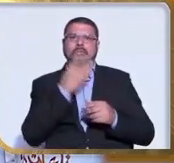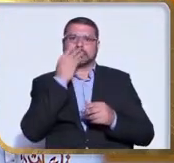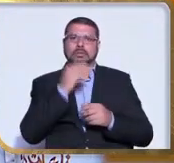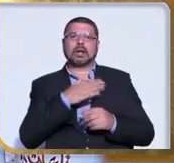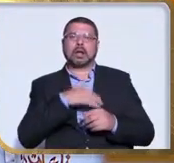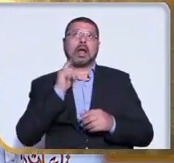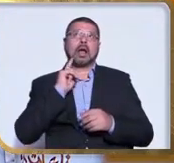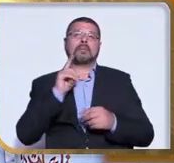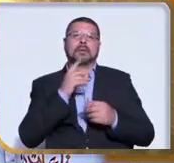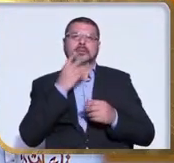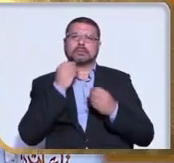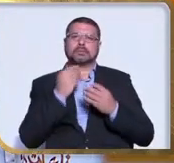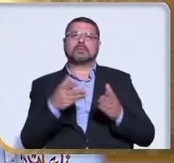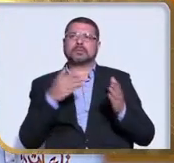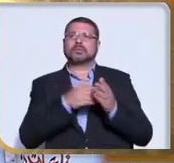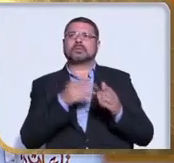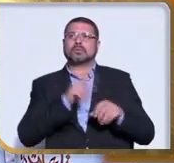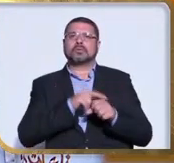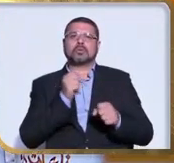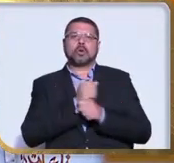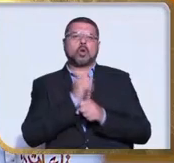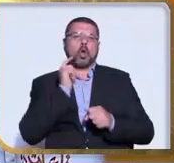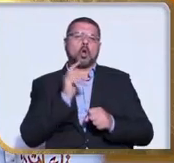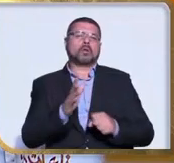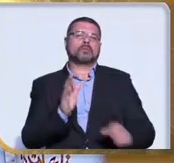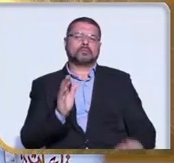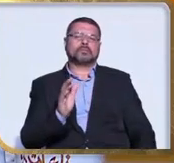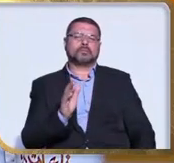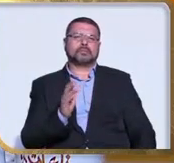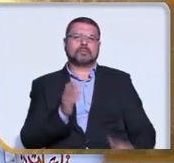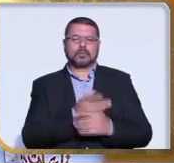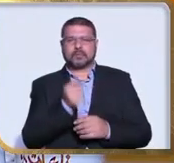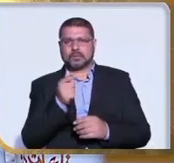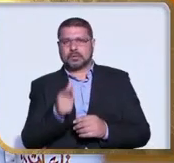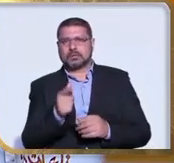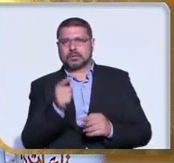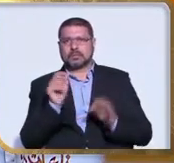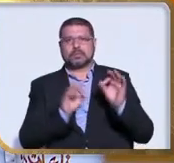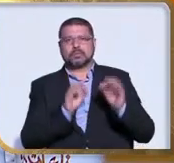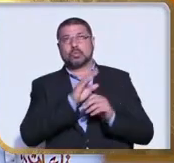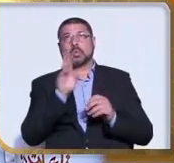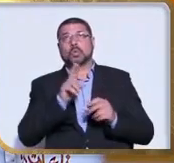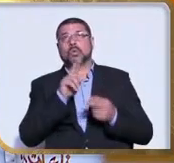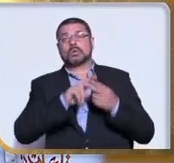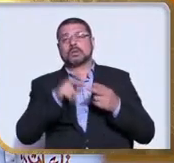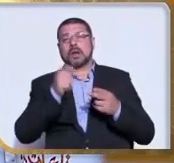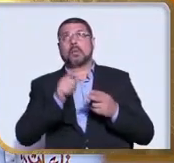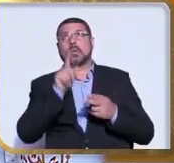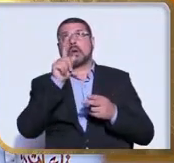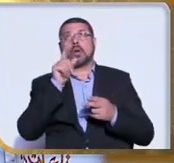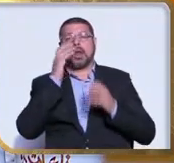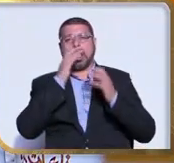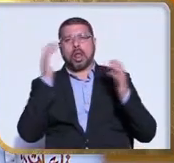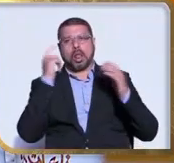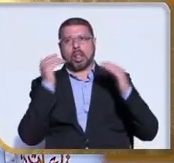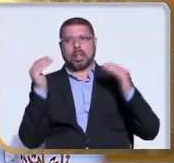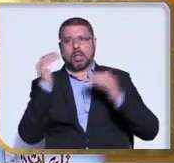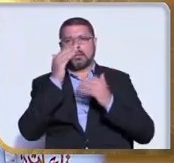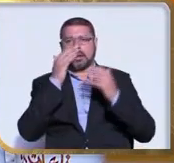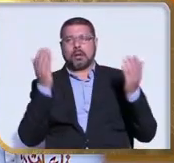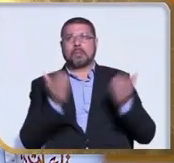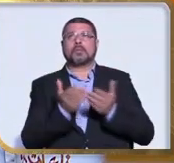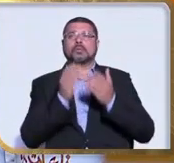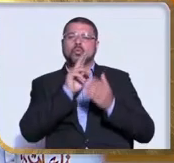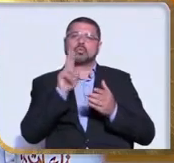عامة، وبعد كده تفعل ما تشاء بهذا المال. ونسأل الله السلامة، والله تعالى أعلى وأعلم